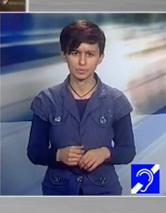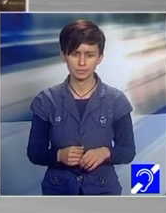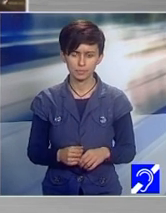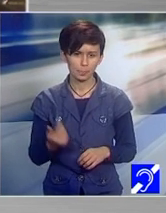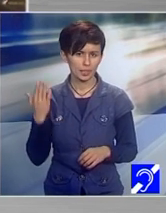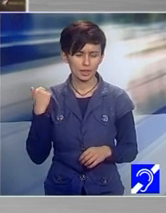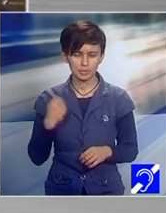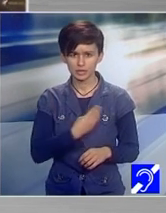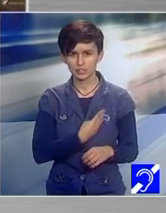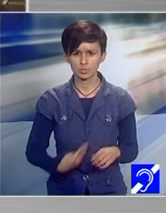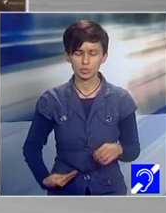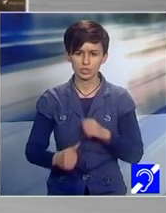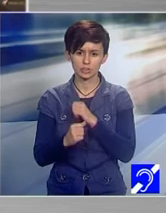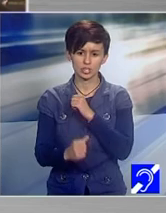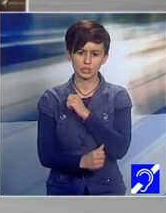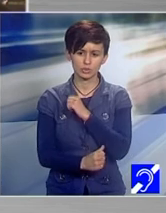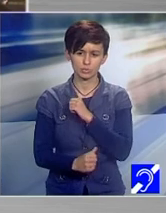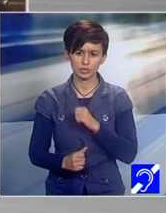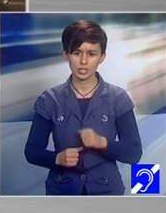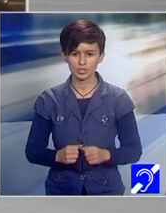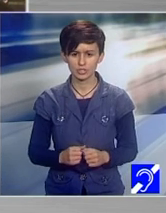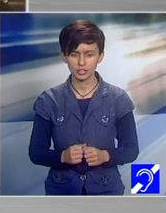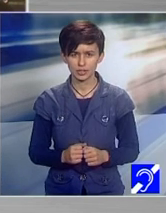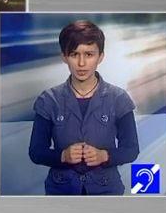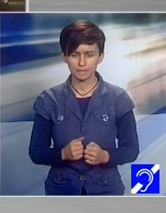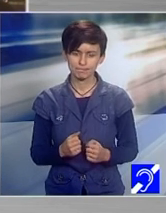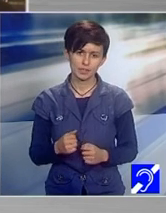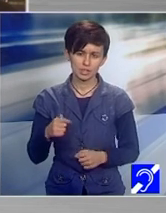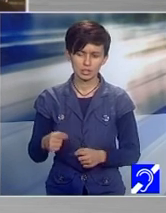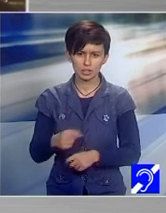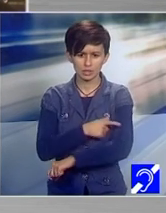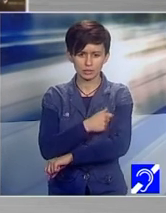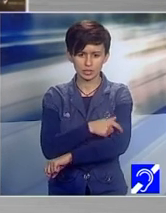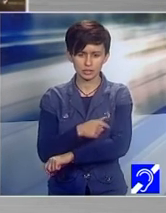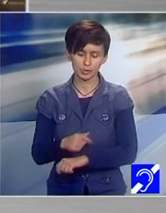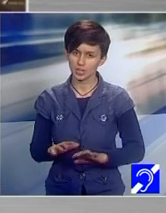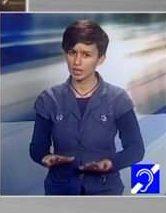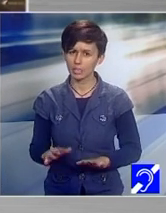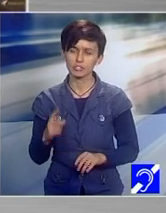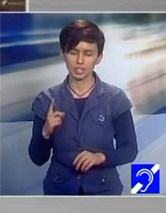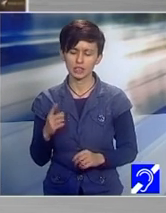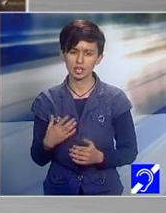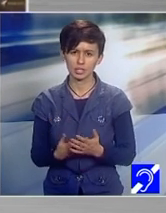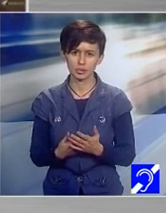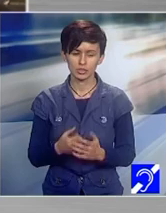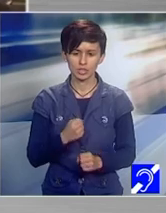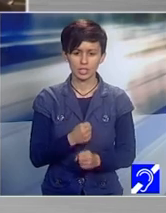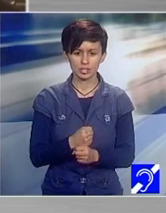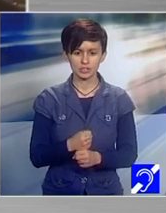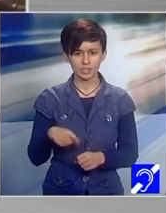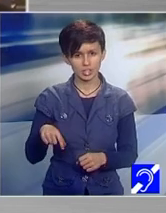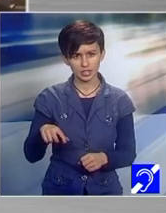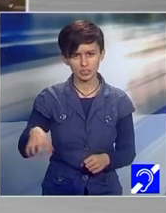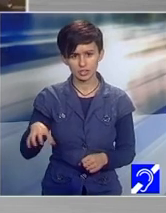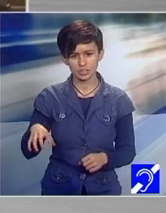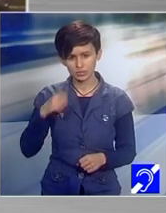Mai era în București, mai era la Târgu Mureș câte un spital de genul ăsta, dar ca să facă în zona asta a Clujului,